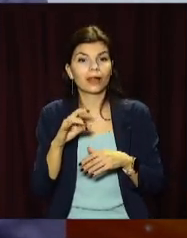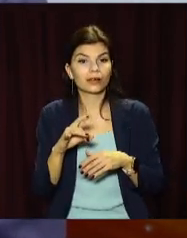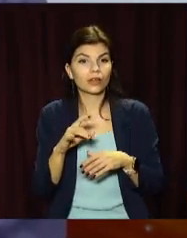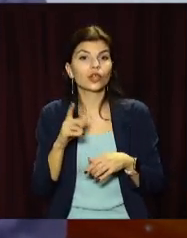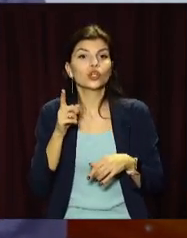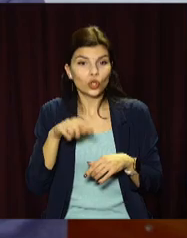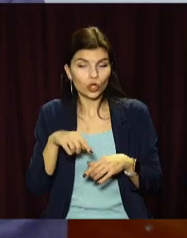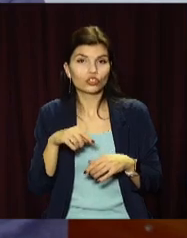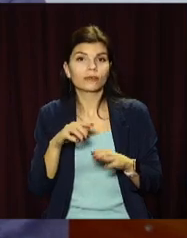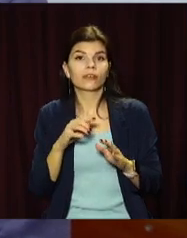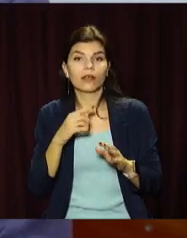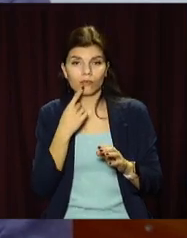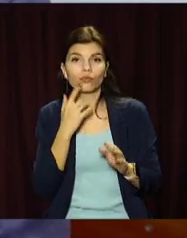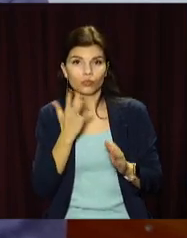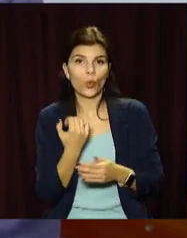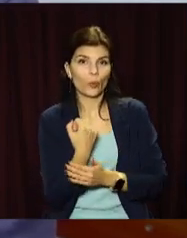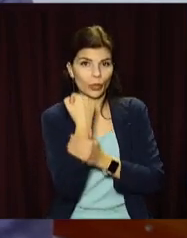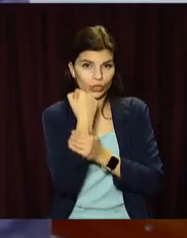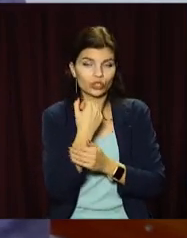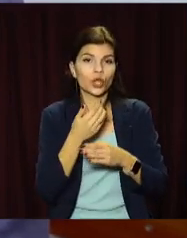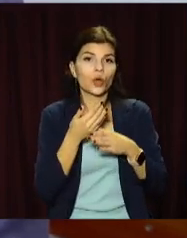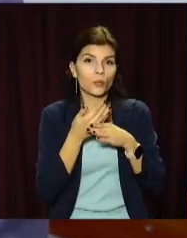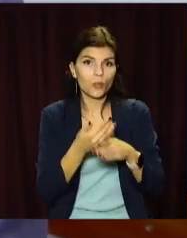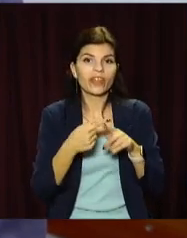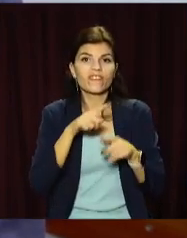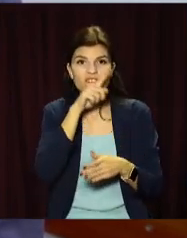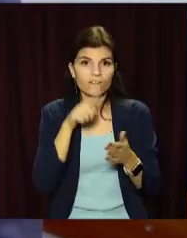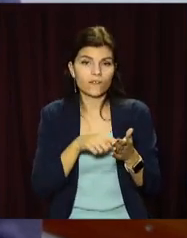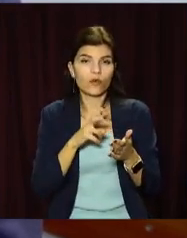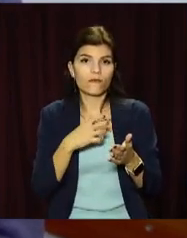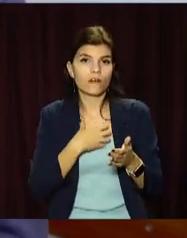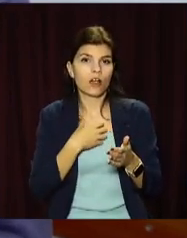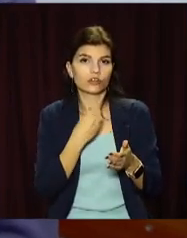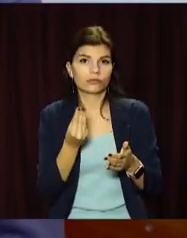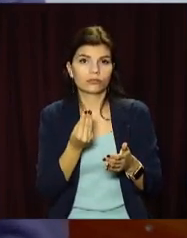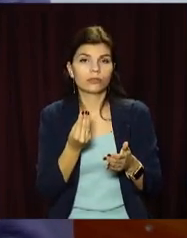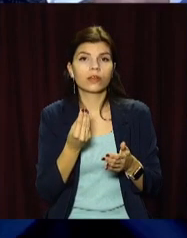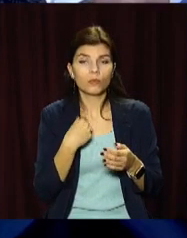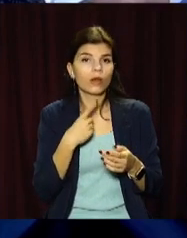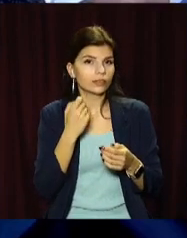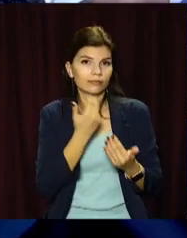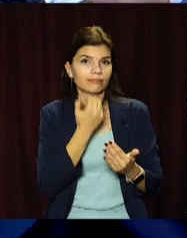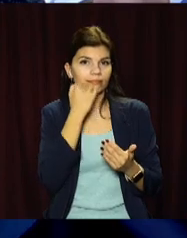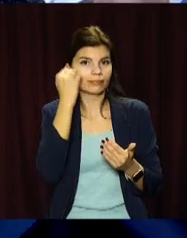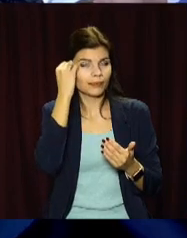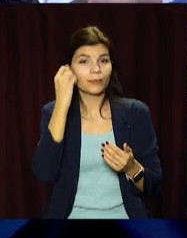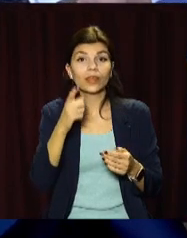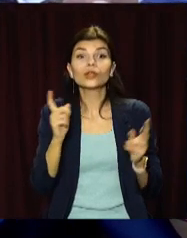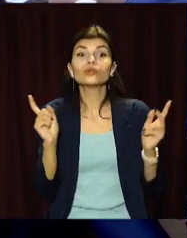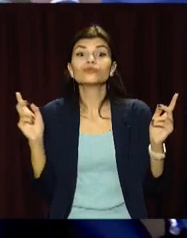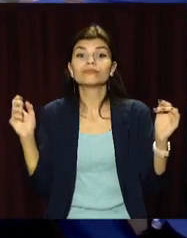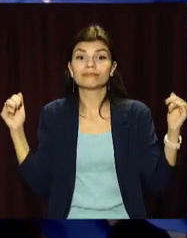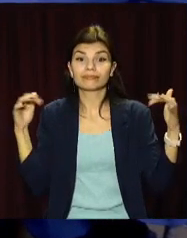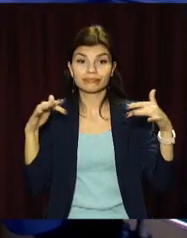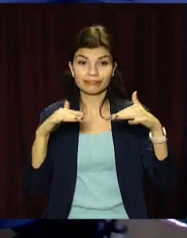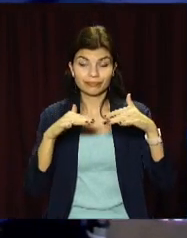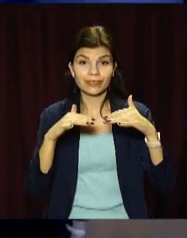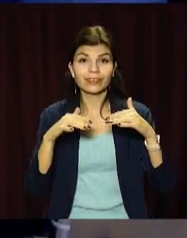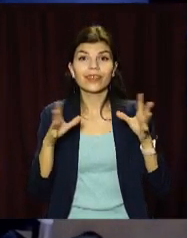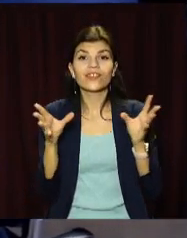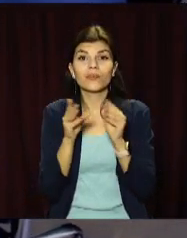теж долучився до підтримки і поставив це питання на контроль, за що ми йому вдячні. Зустрічі учасників та ветеранів АТО з